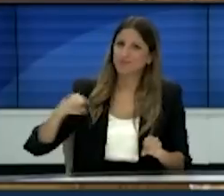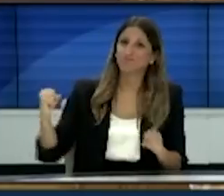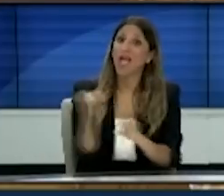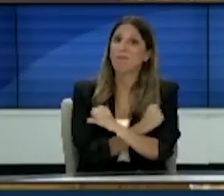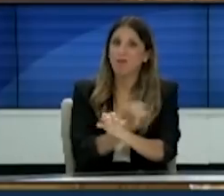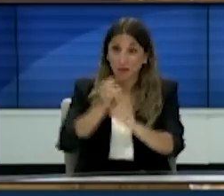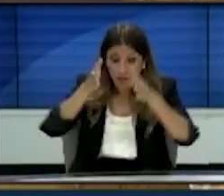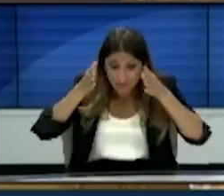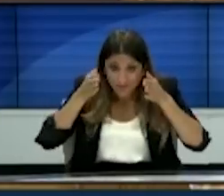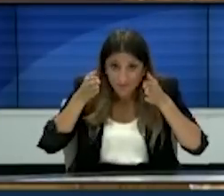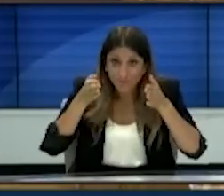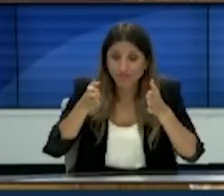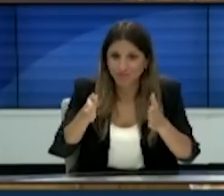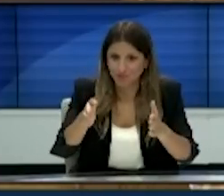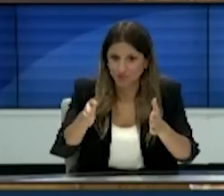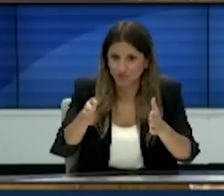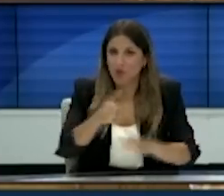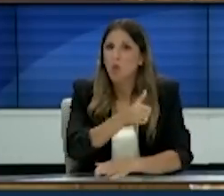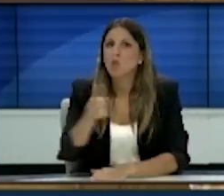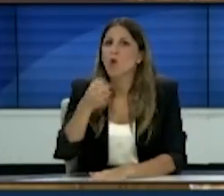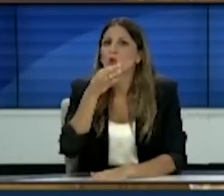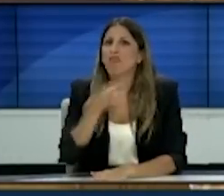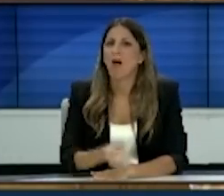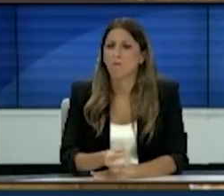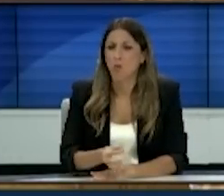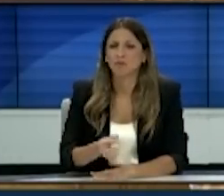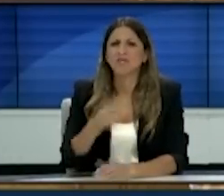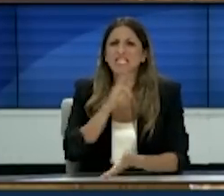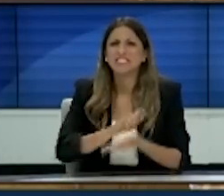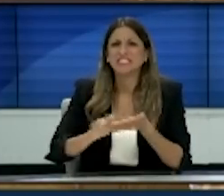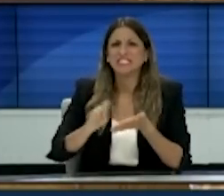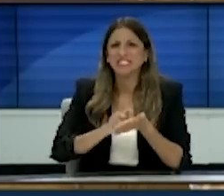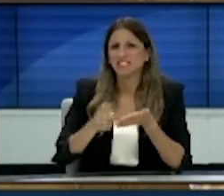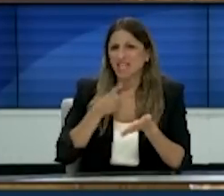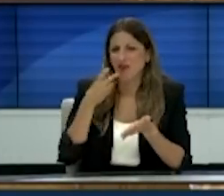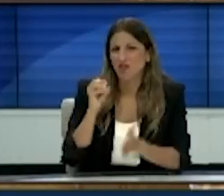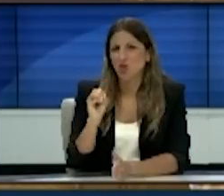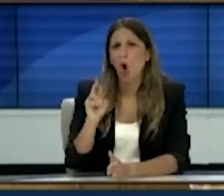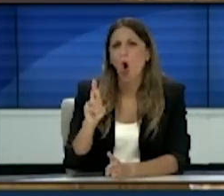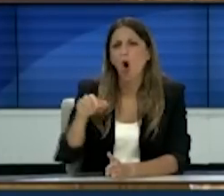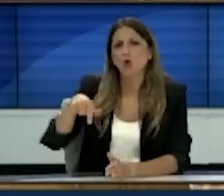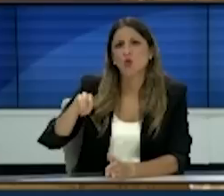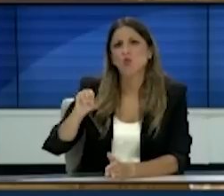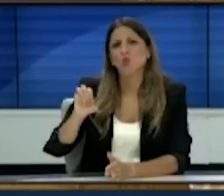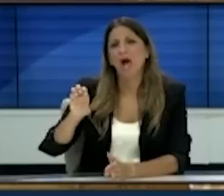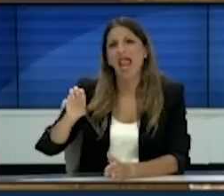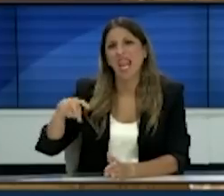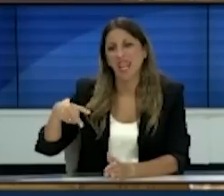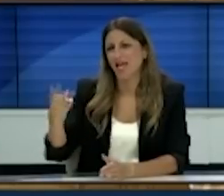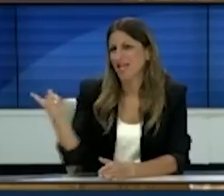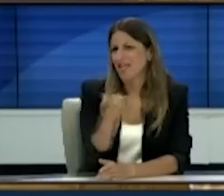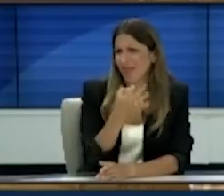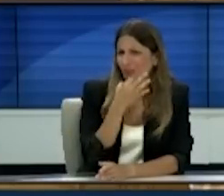κουβέντα για τον Όρουελ. Γιατί πολύ Όρουελ έπεσε σήμερα εδώ μέσα και από τους δυο